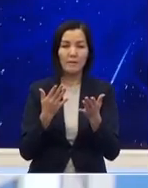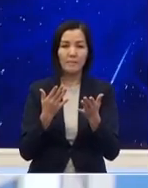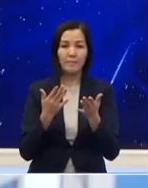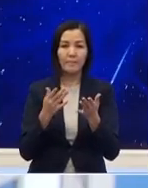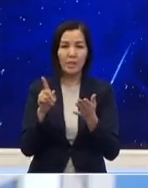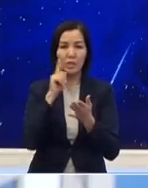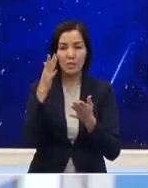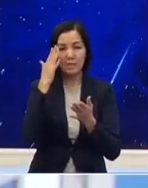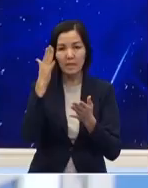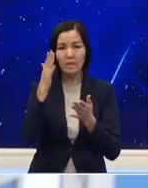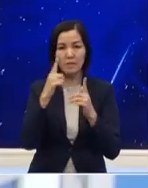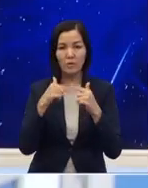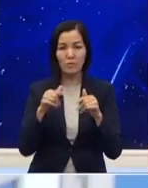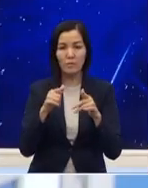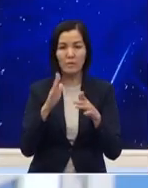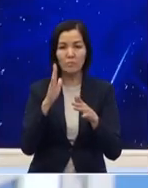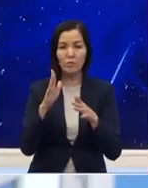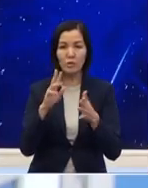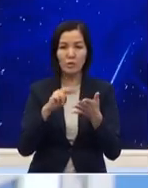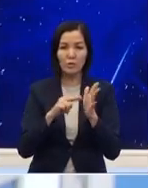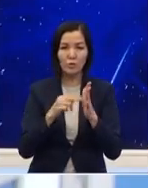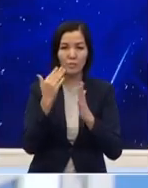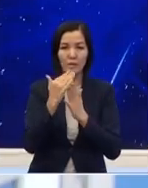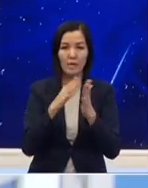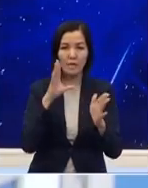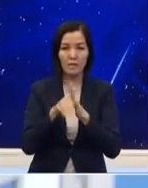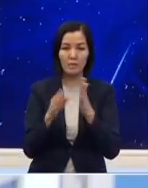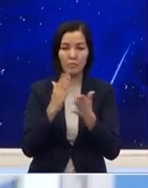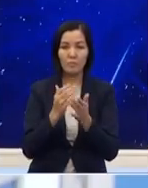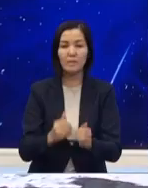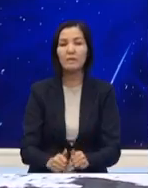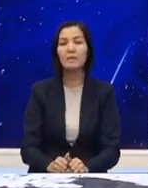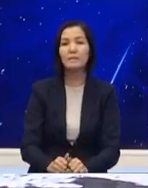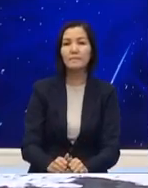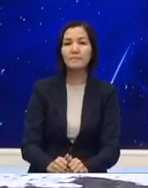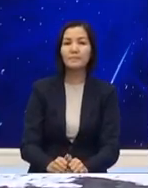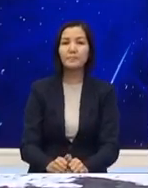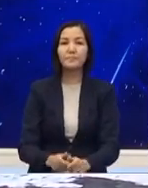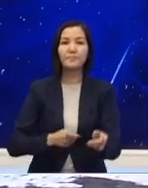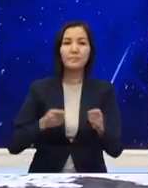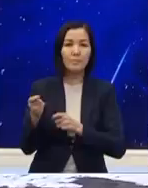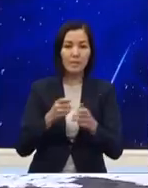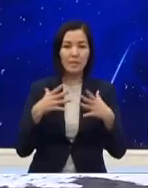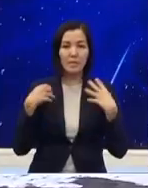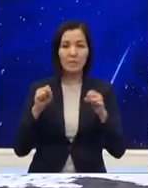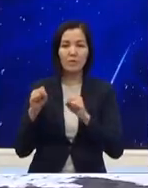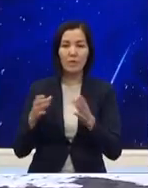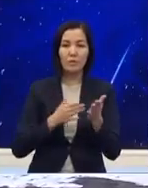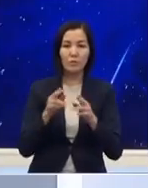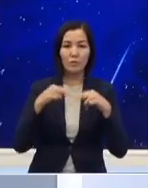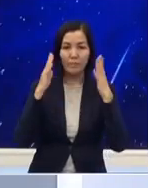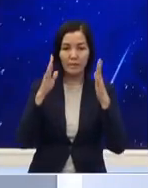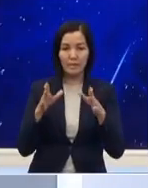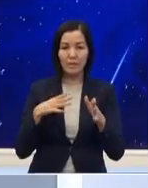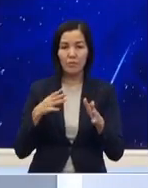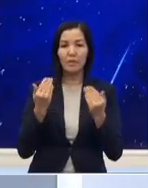жас таланттар үйірмесін жасасақ па деп болашақта осы мәдениетінде жоспарда құрып отырмыз. Аудан басшылығы денсаулық сақтау жүйесіне де баса назар